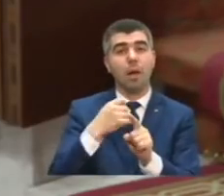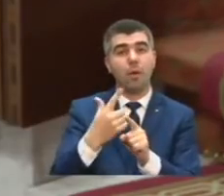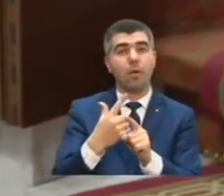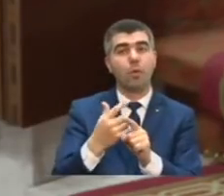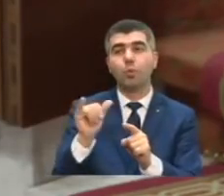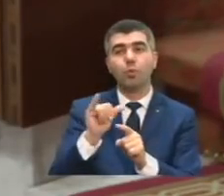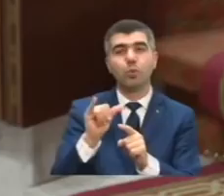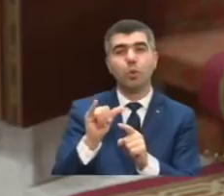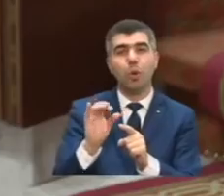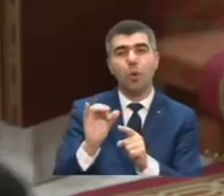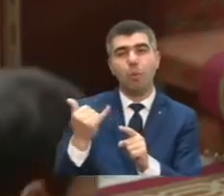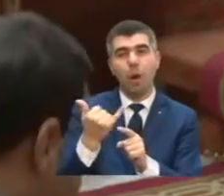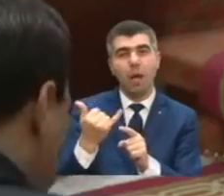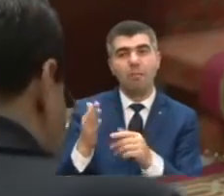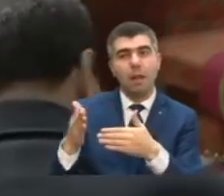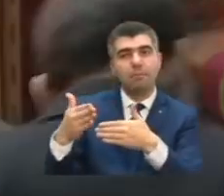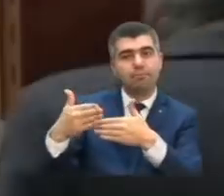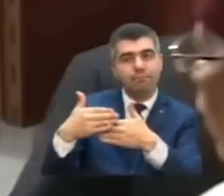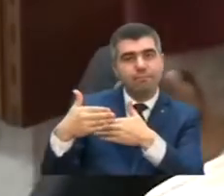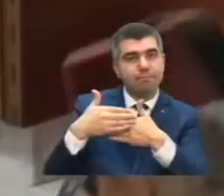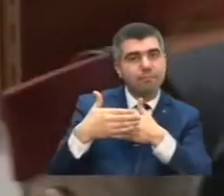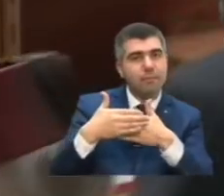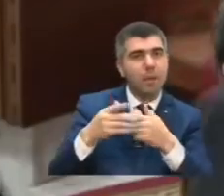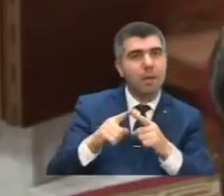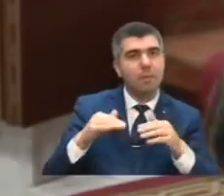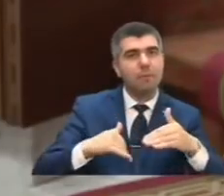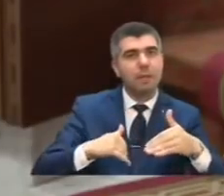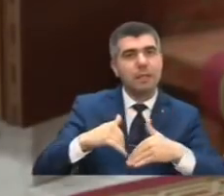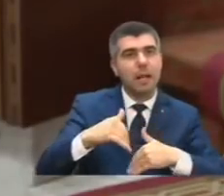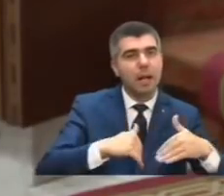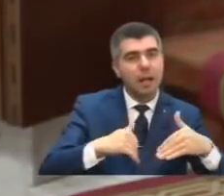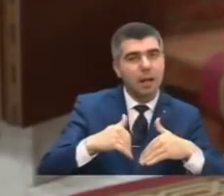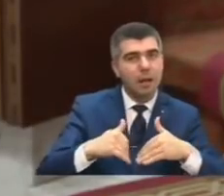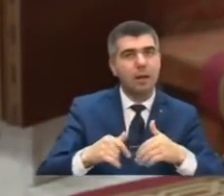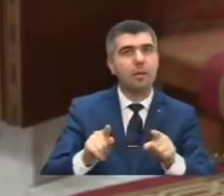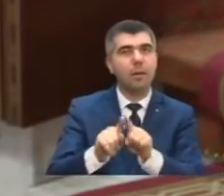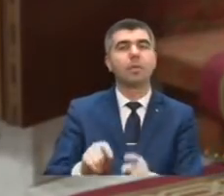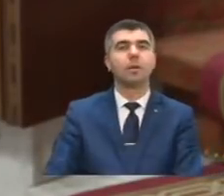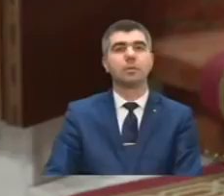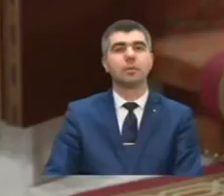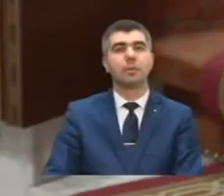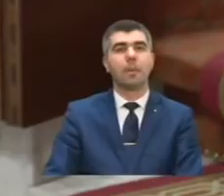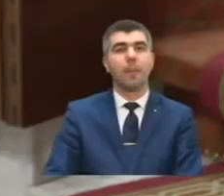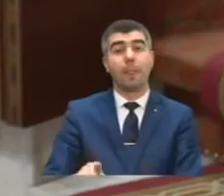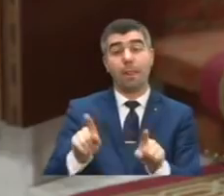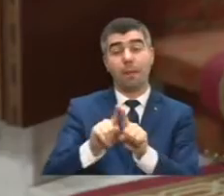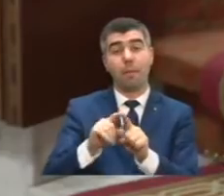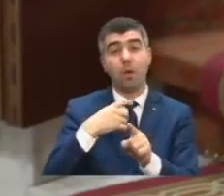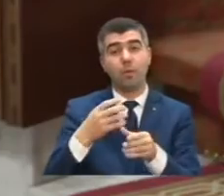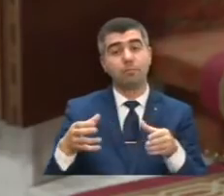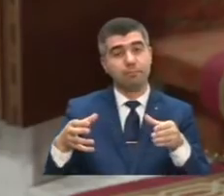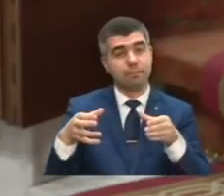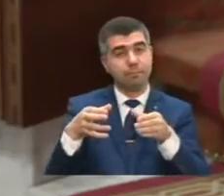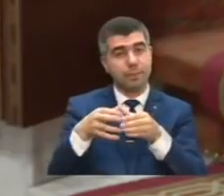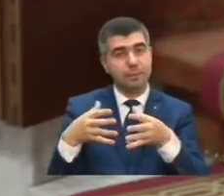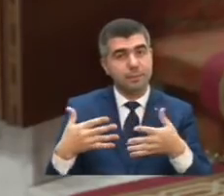المجالية والاجتماعية. بطبيعة الحال اللي كان إيجابي ربما في البينيغ دو هو هذه القضية ديال التشاركية،